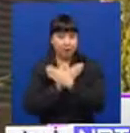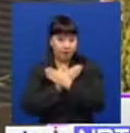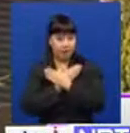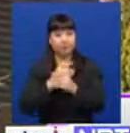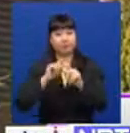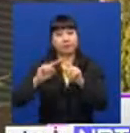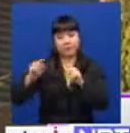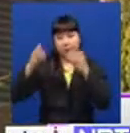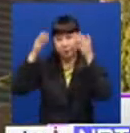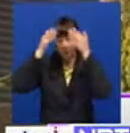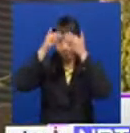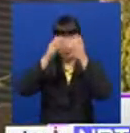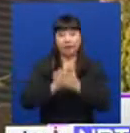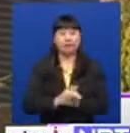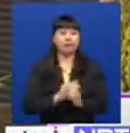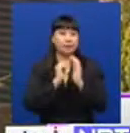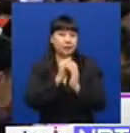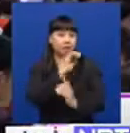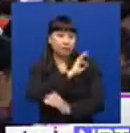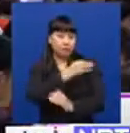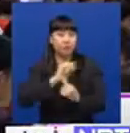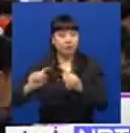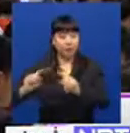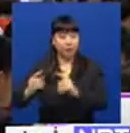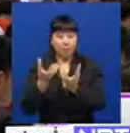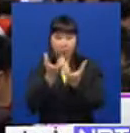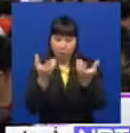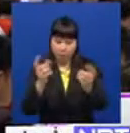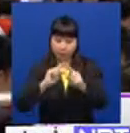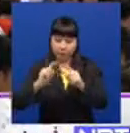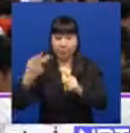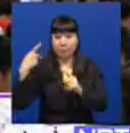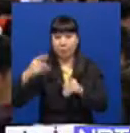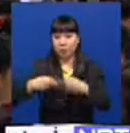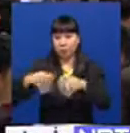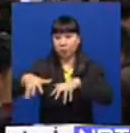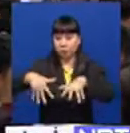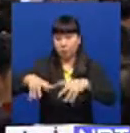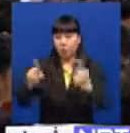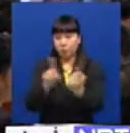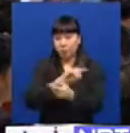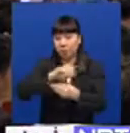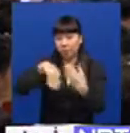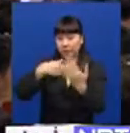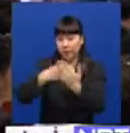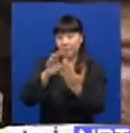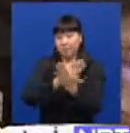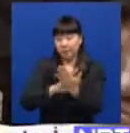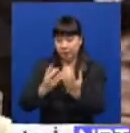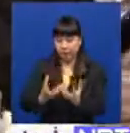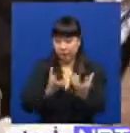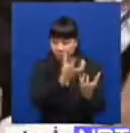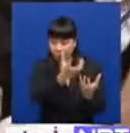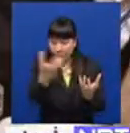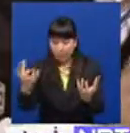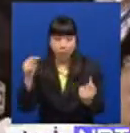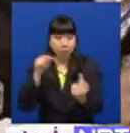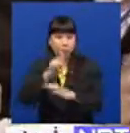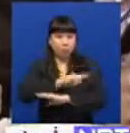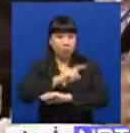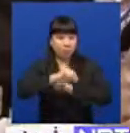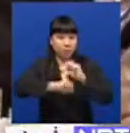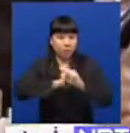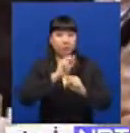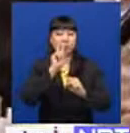และอินโดนีเซียก็ร่วมแสดงผลการประดิษฐ์และนวัตกรรมที่เป็นประโยชน์ต่อชุมชนสังคมเศรษฐกิจและประเทศในงานวันนักประดิษฐ์ประจำ